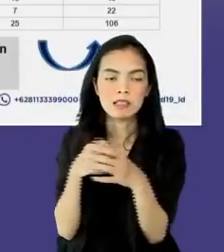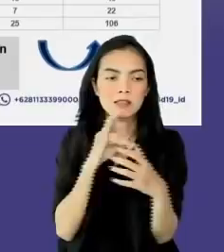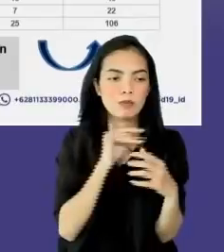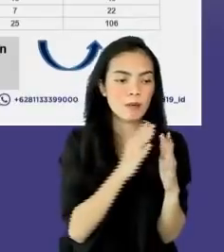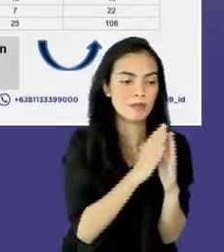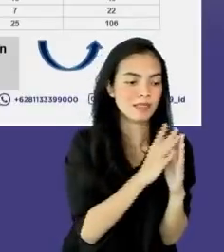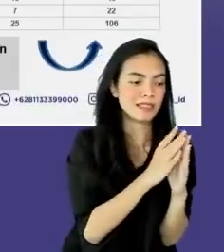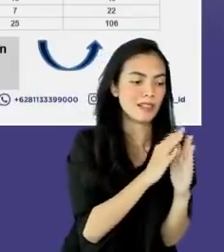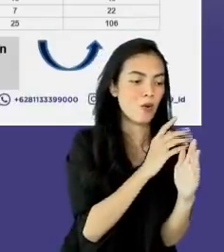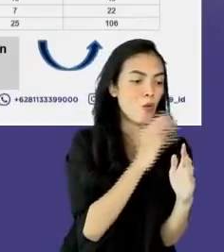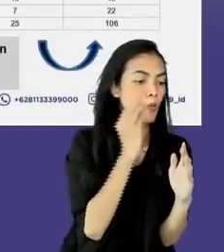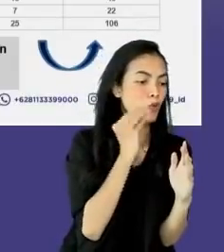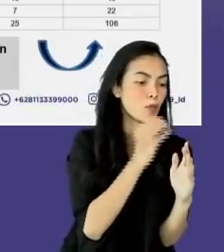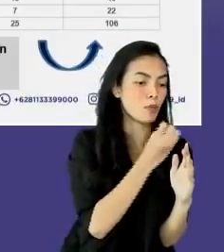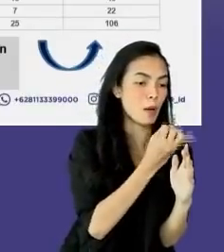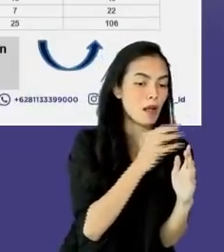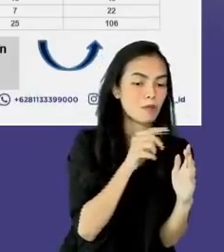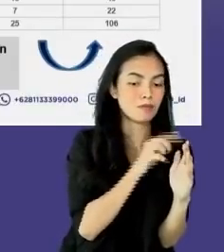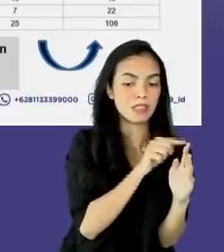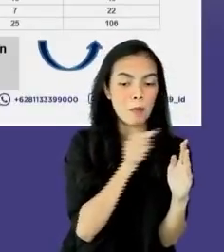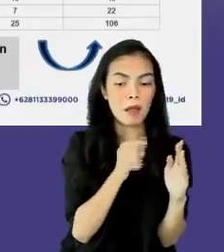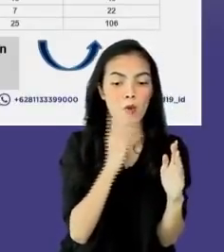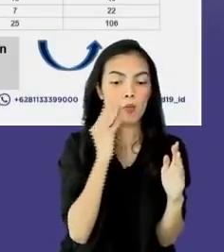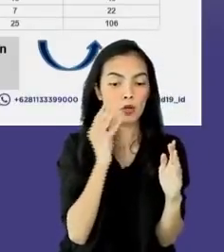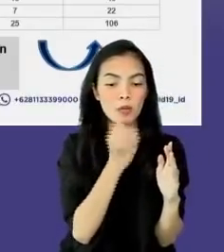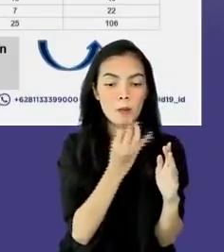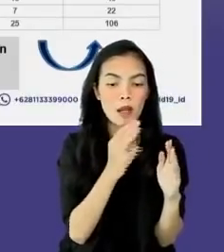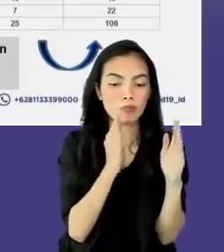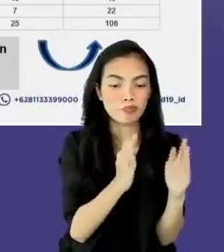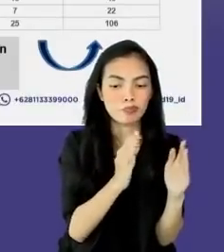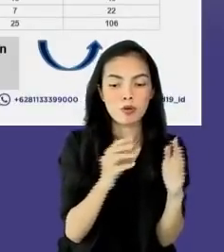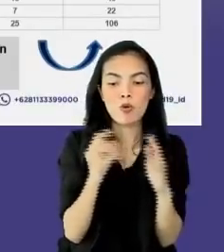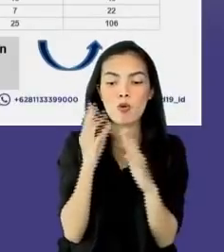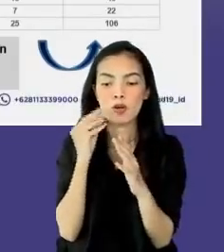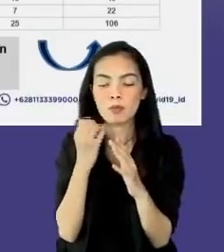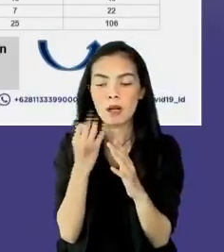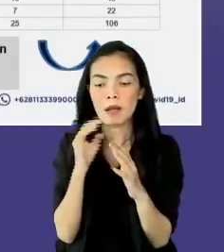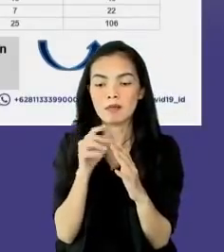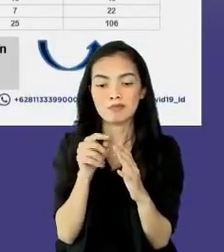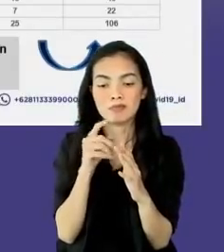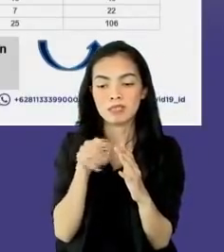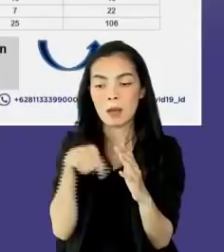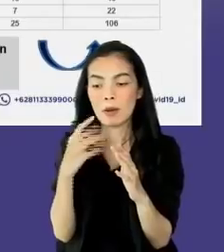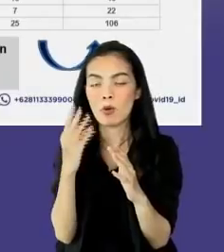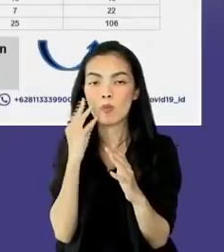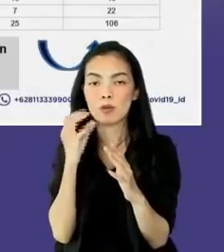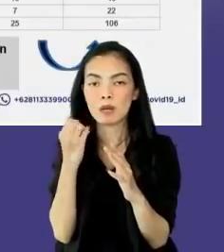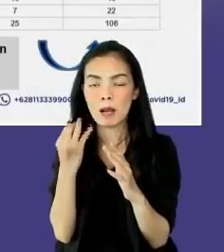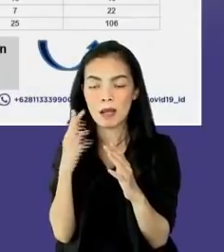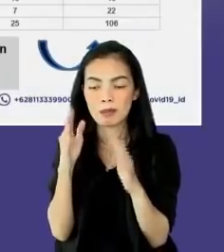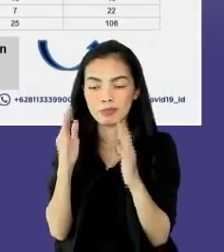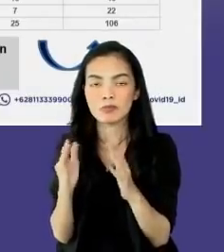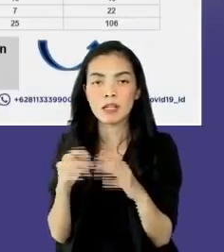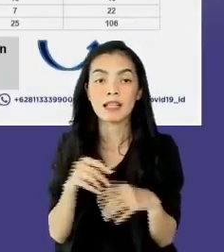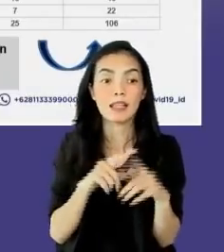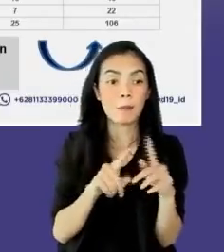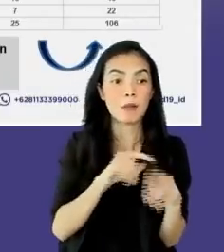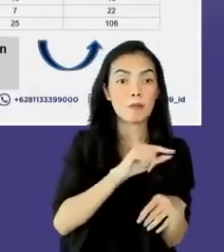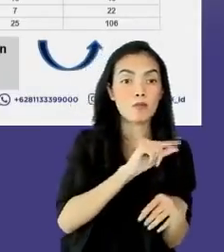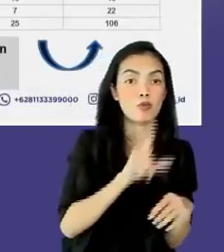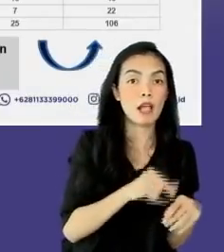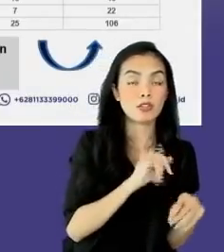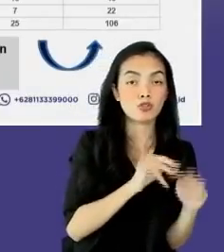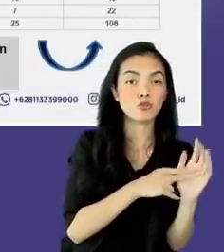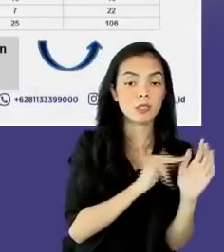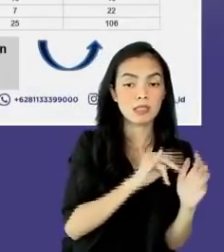adalah kenaikan kematian tertinggi bulan Juni versus bulan Juli gitu ya, justru terjadi bukan di usia di